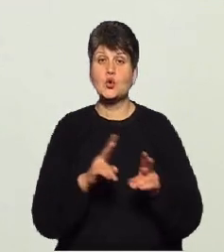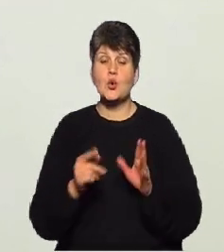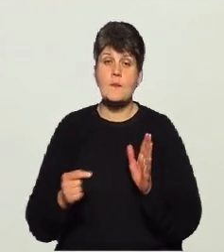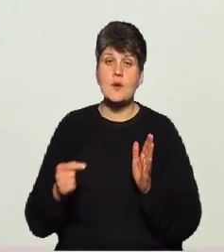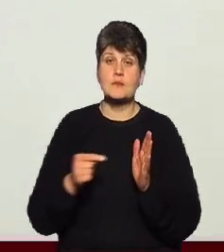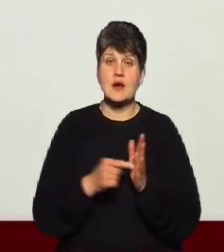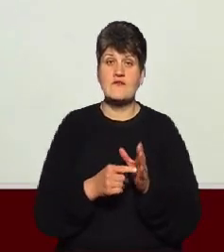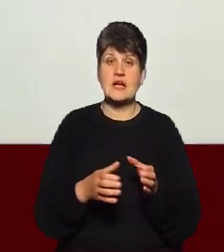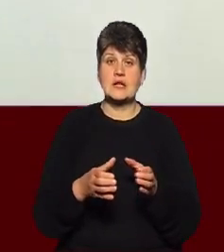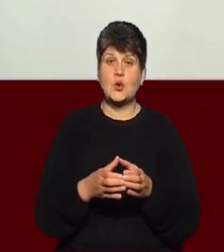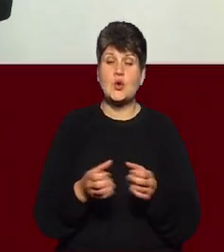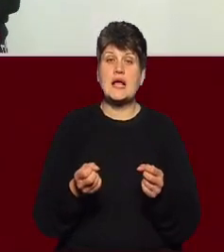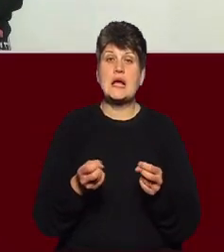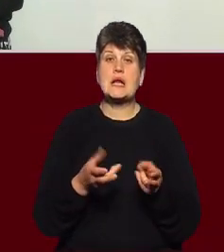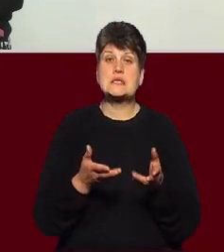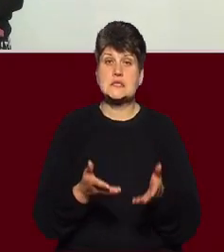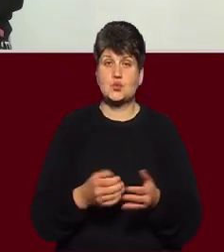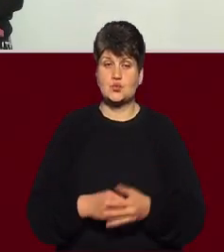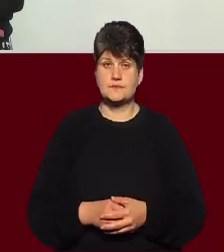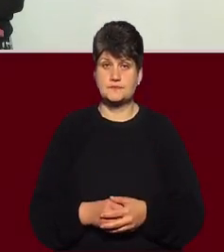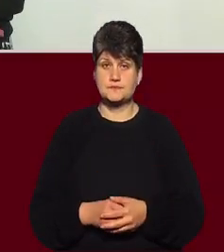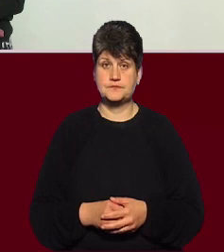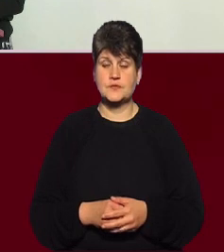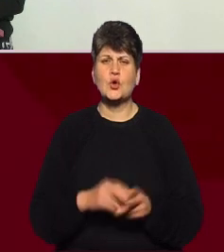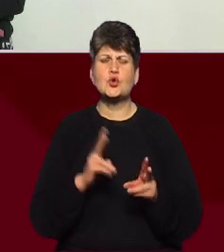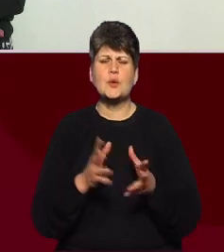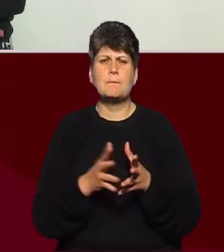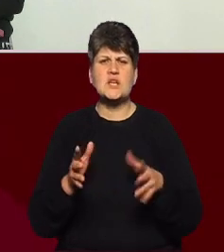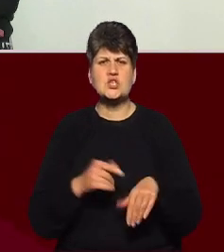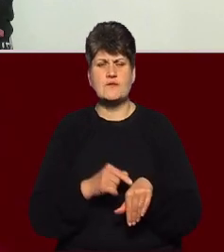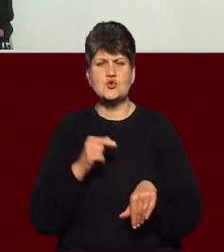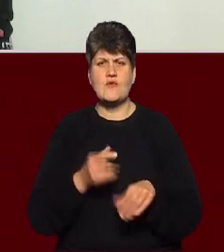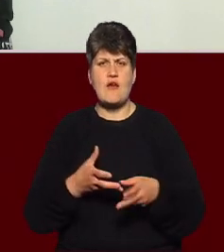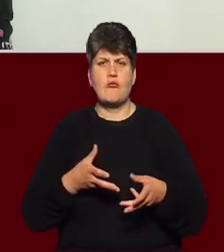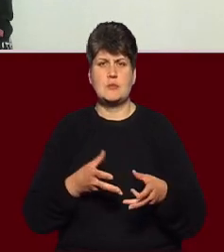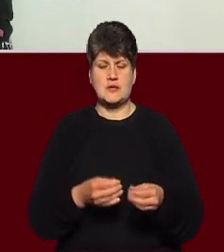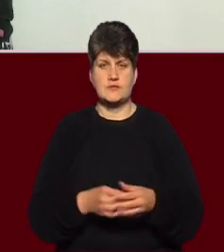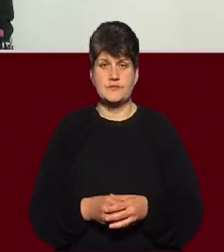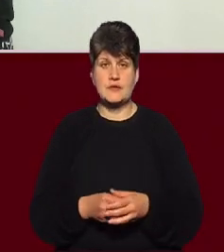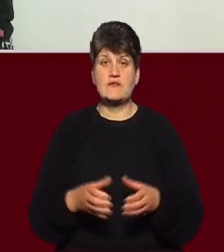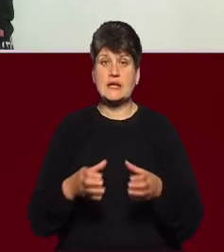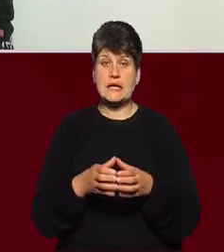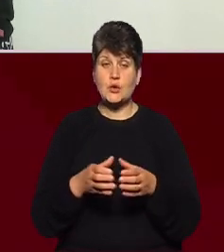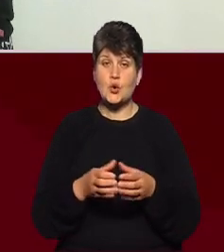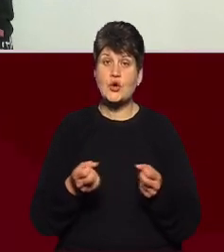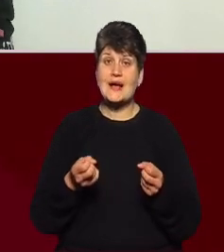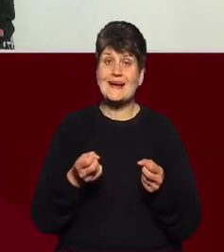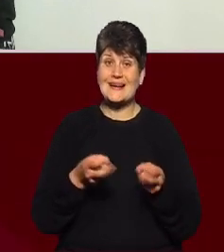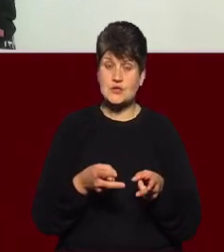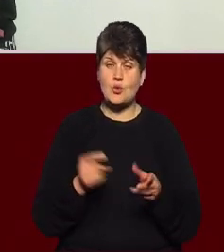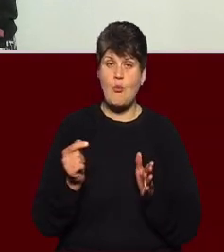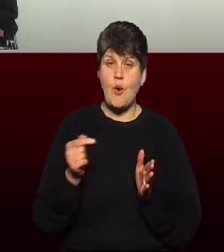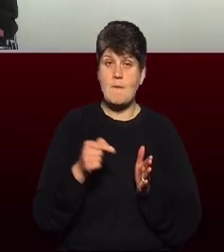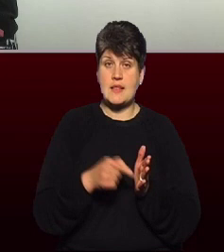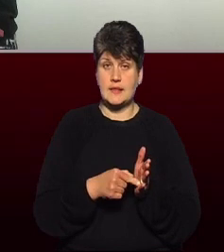дещо згадали? Хто найбільше відчуває цей вплив? Зрештою, в категорію ризику, як такого, потрапляють, як